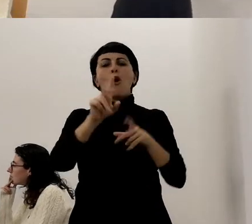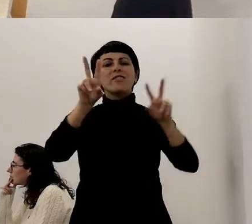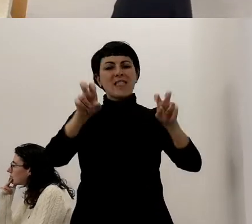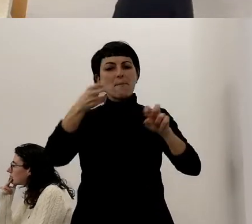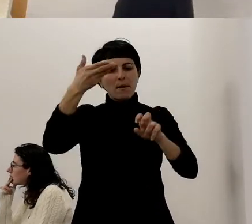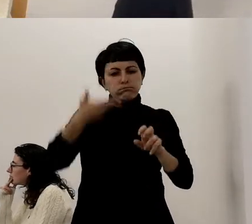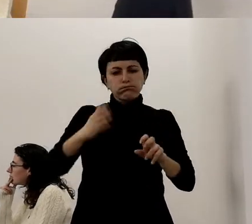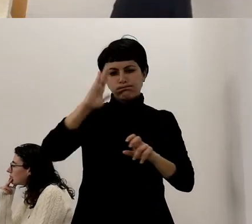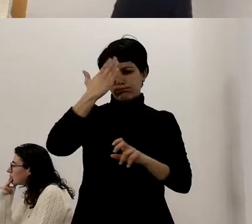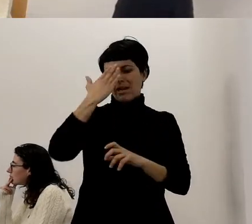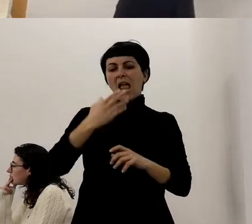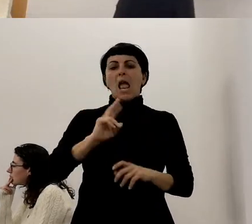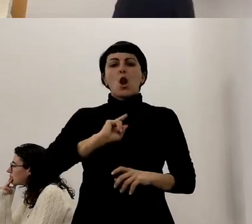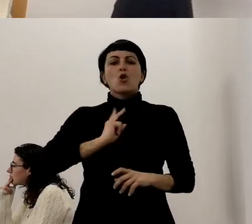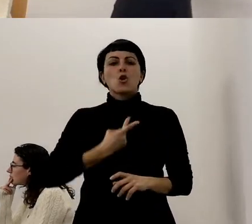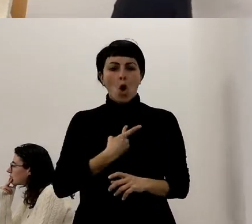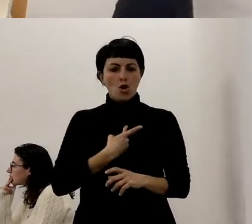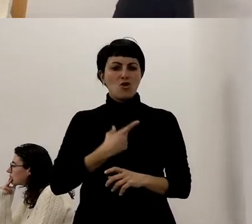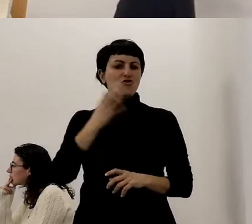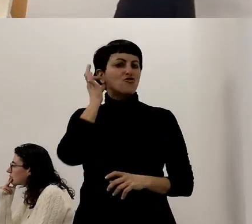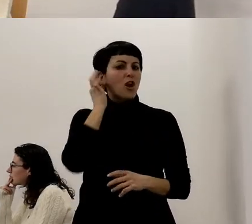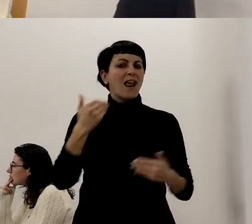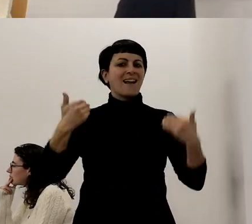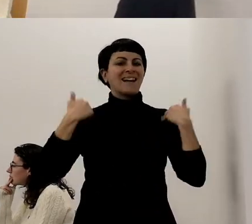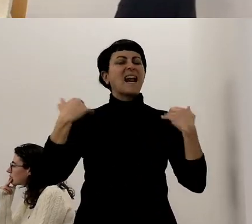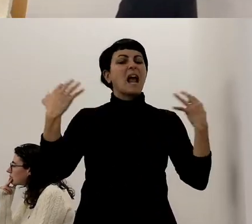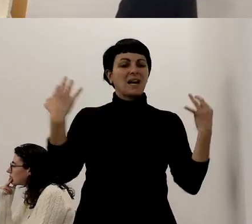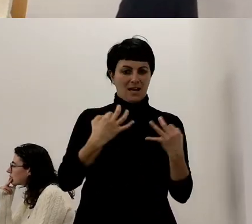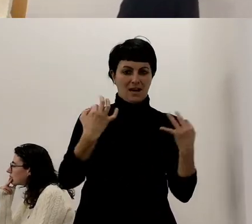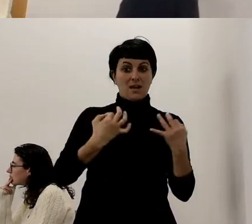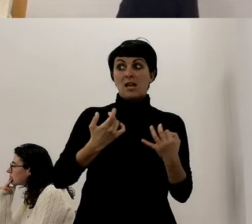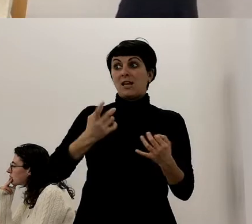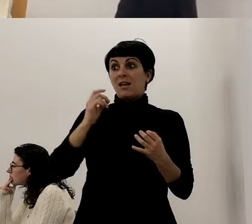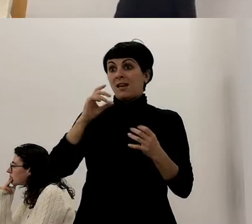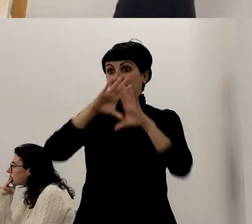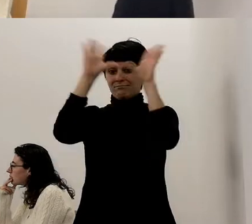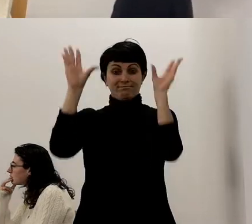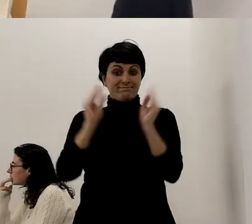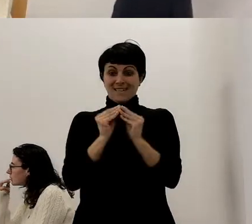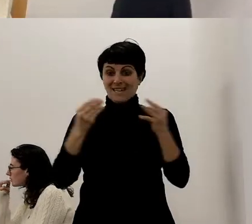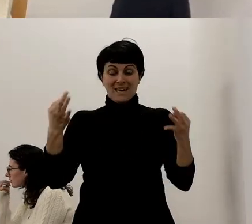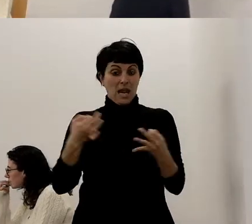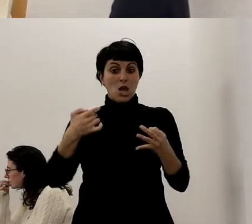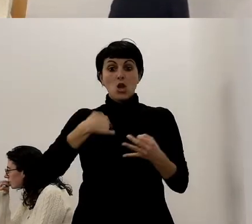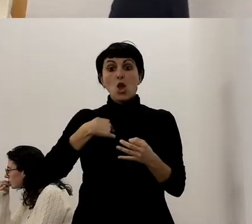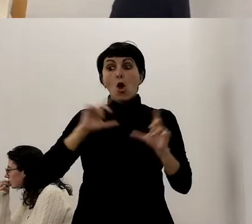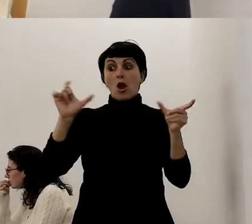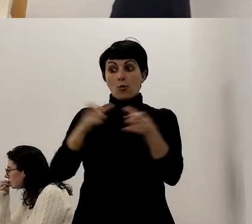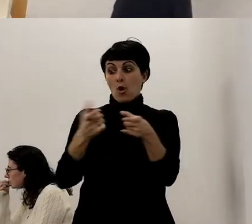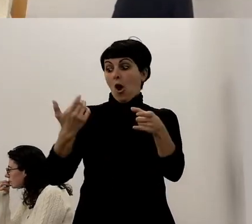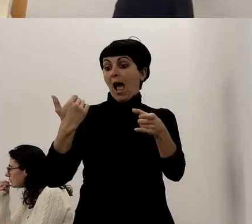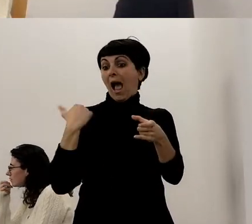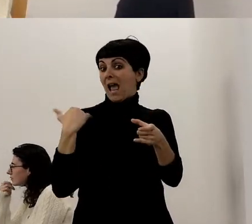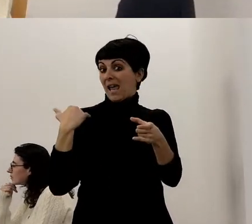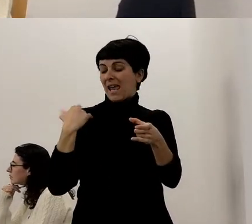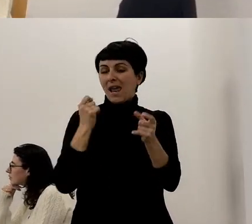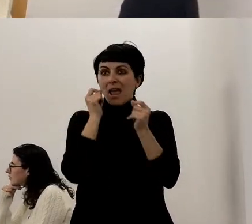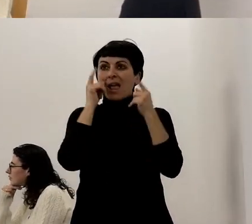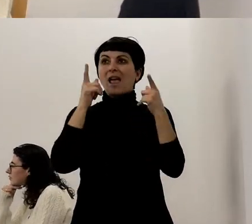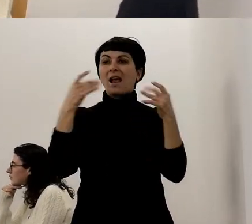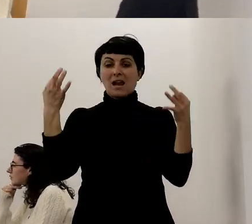dones. I la conclusió que vam arribar, i que jo també la tenia abans de la reunió d'ahir, és